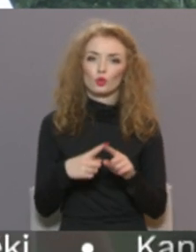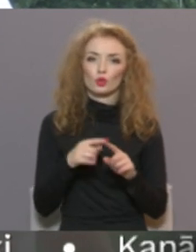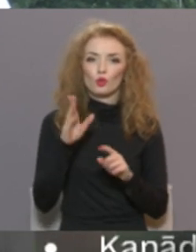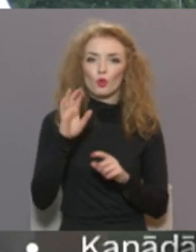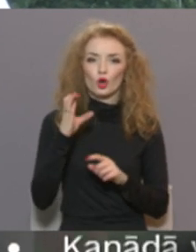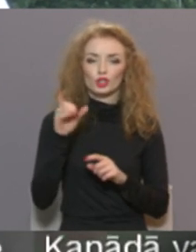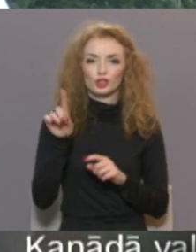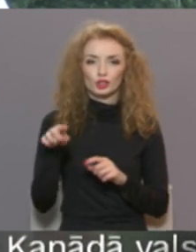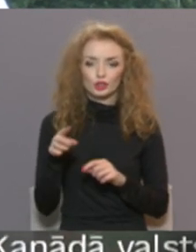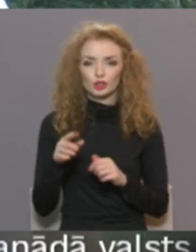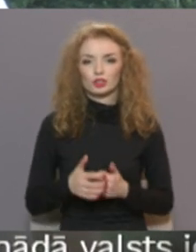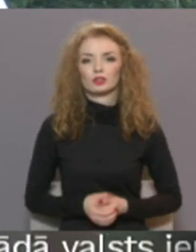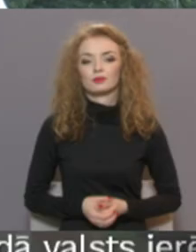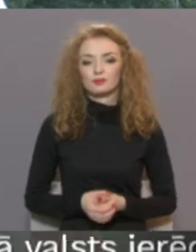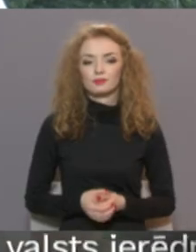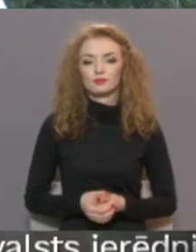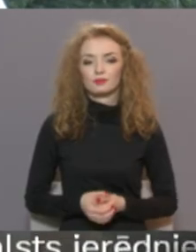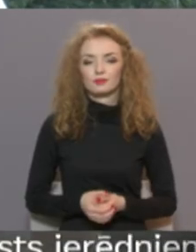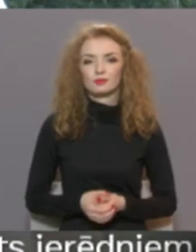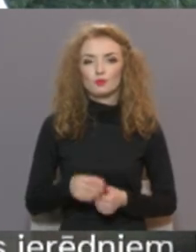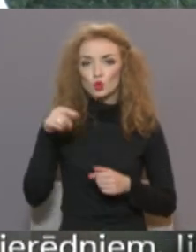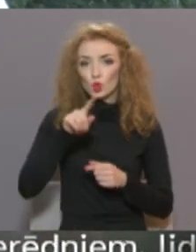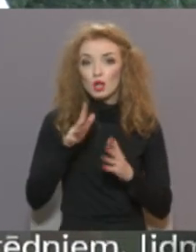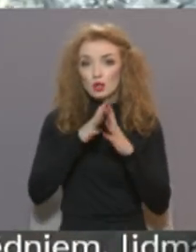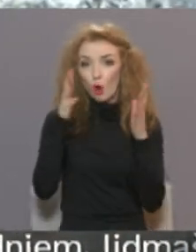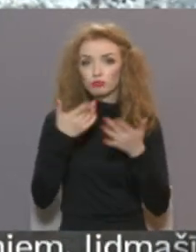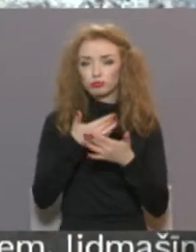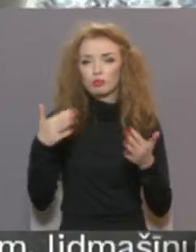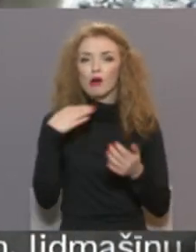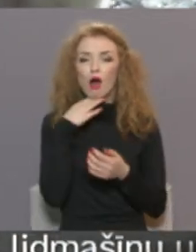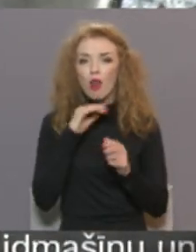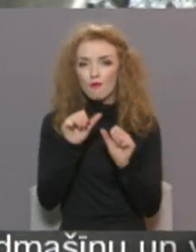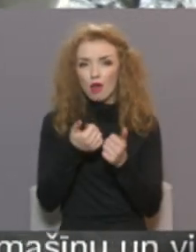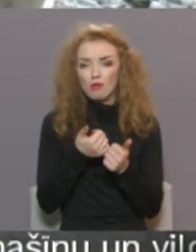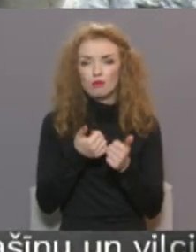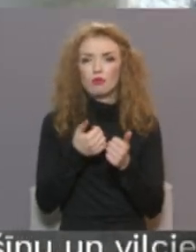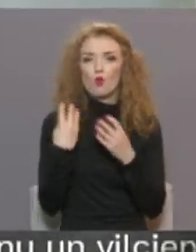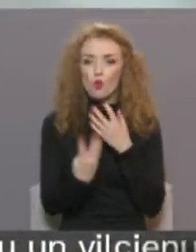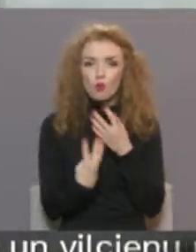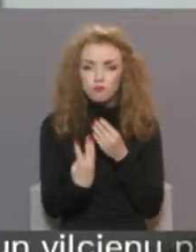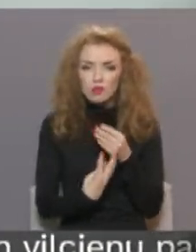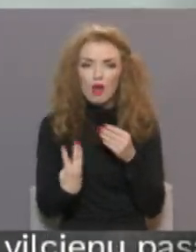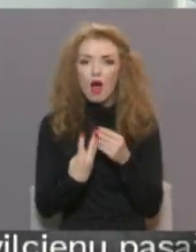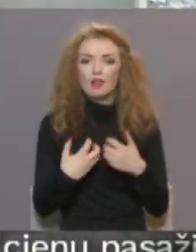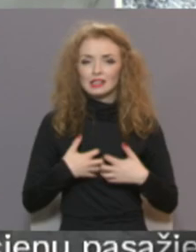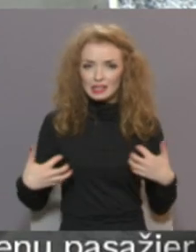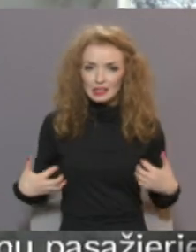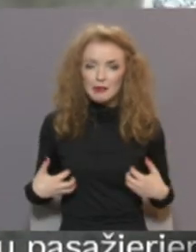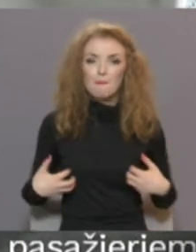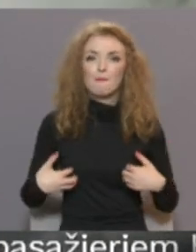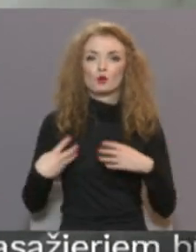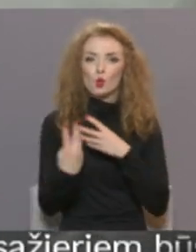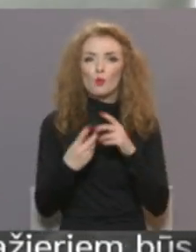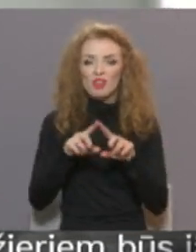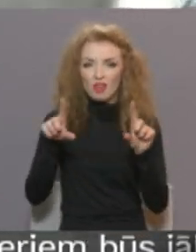ēdiens, teiksim, kā gulaša ar boršču. Tur ir daudz veidu gaļas, kūpinājumi, kūpinātas ribiņas, kūpinātas